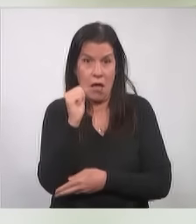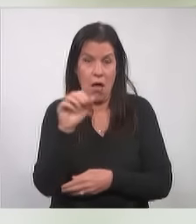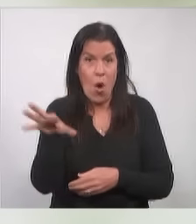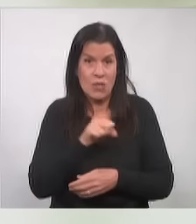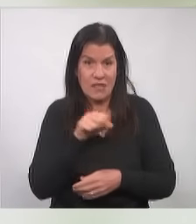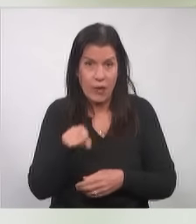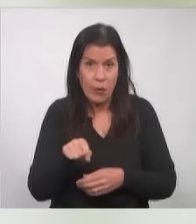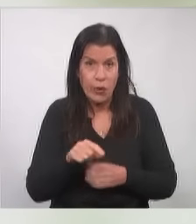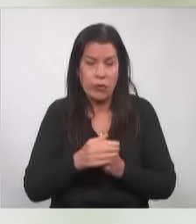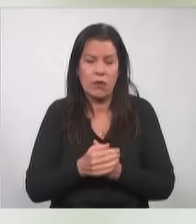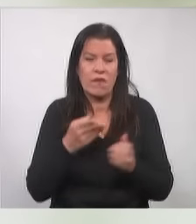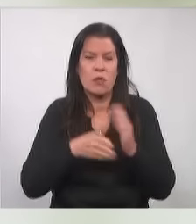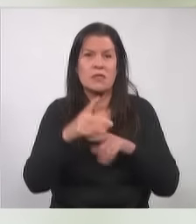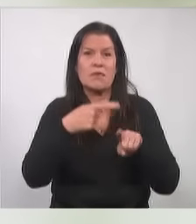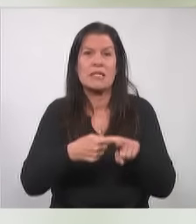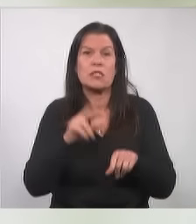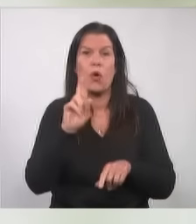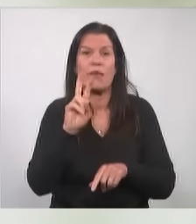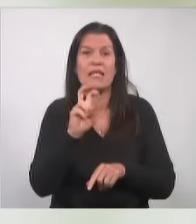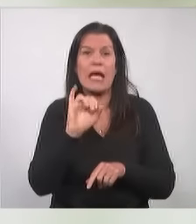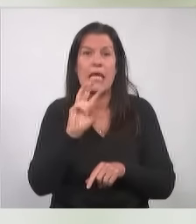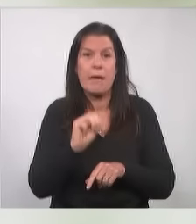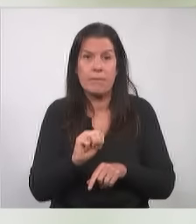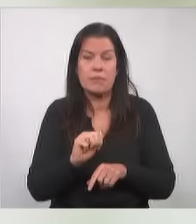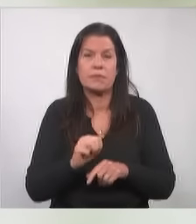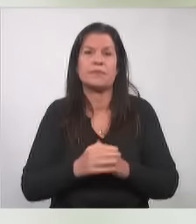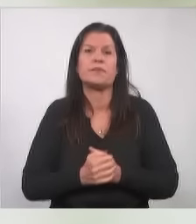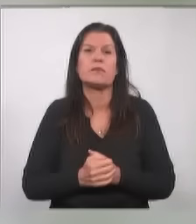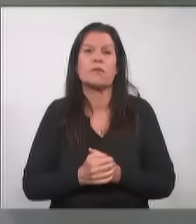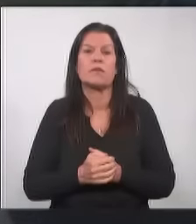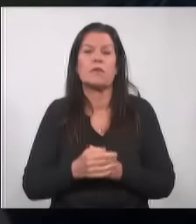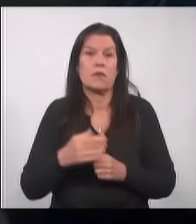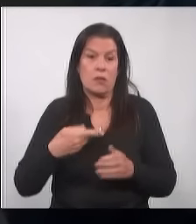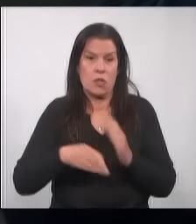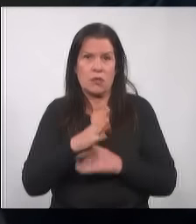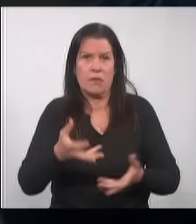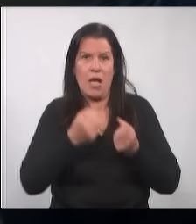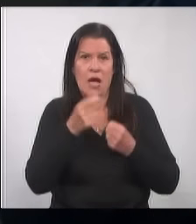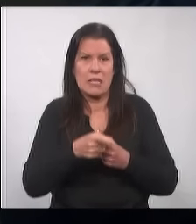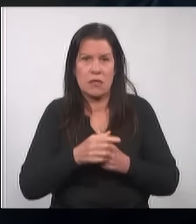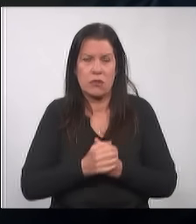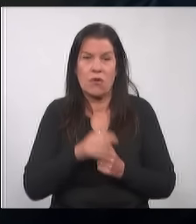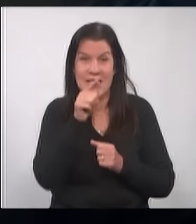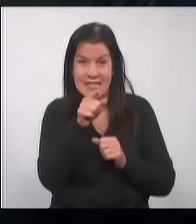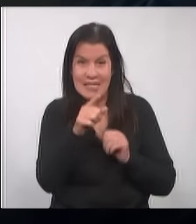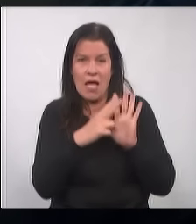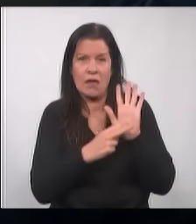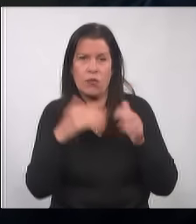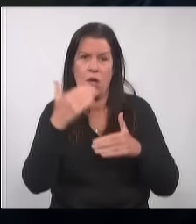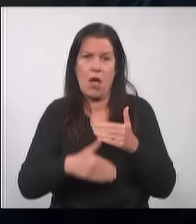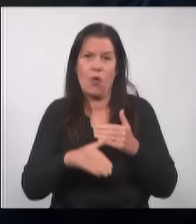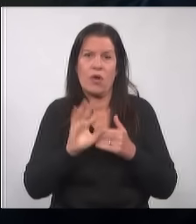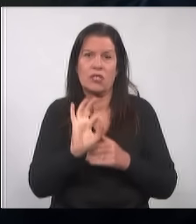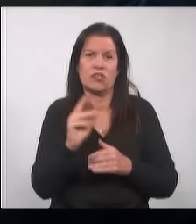ויוצאים לצומת רעים, בעצם מקבלים את המיקום של ג'י.אר. ויוצאים לחלץ אותו. וזו התמונה האחרונה שלהם יחד,